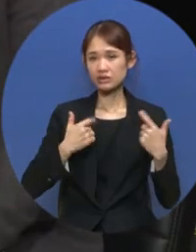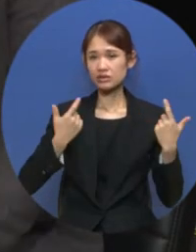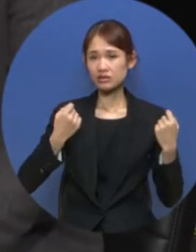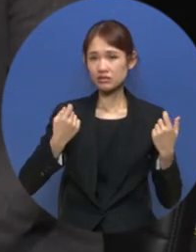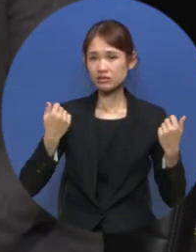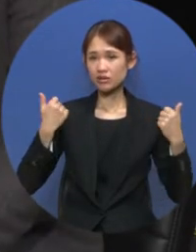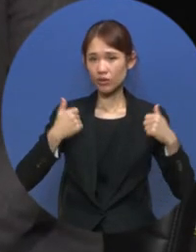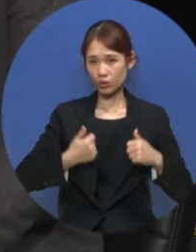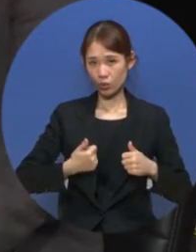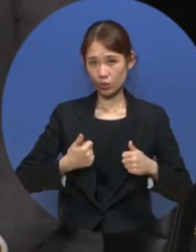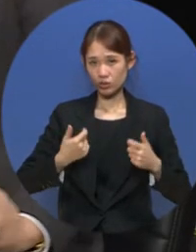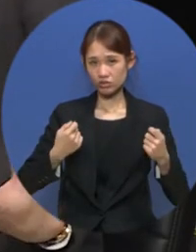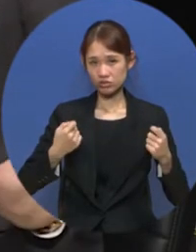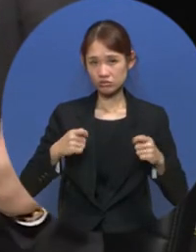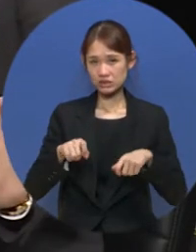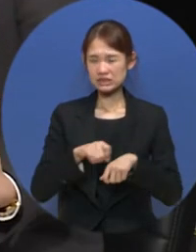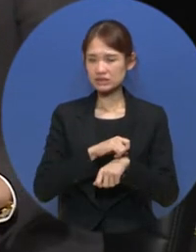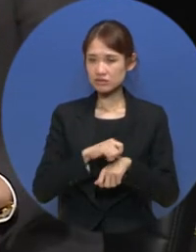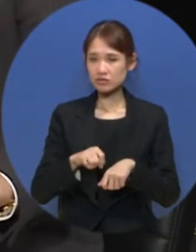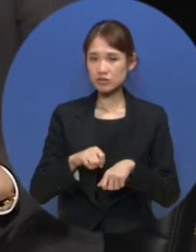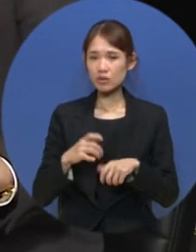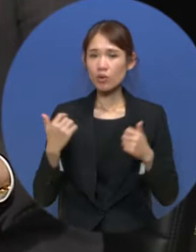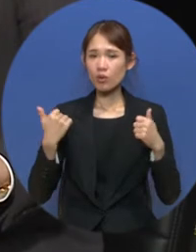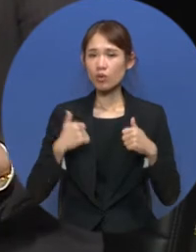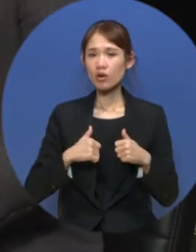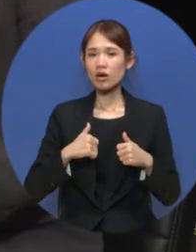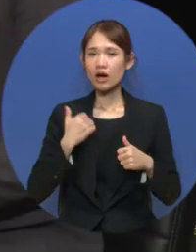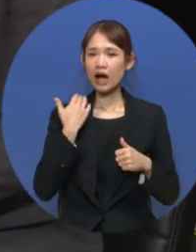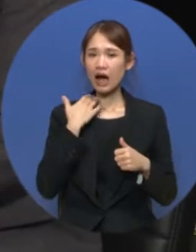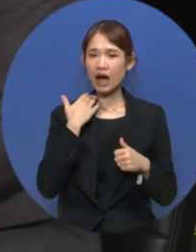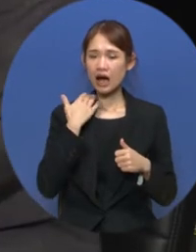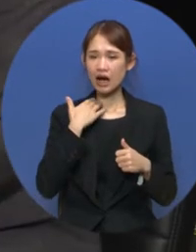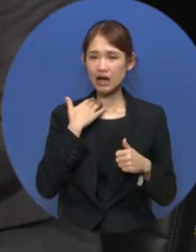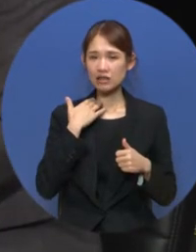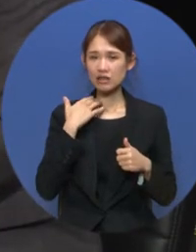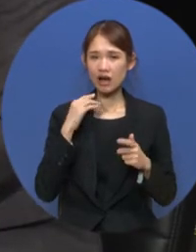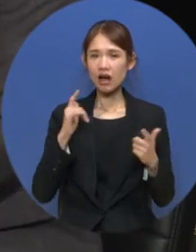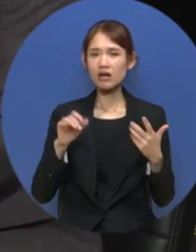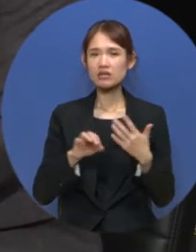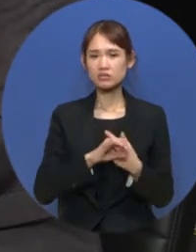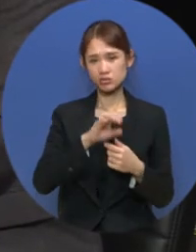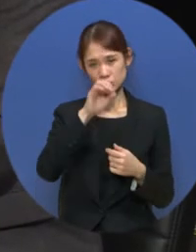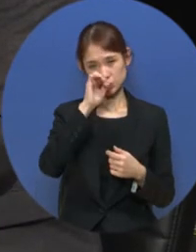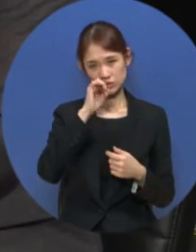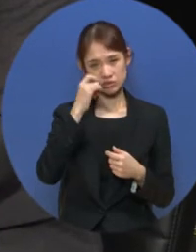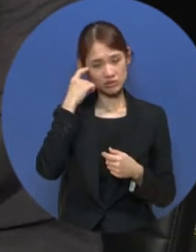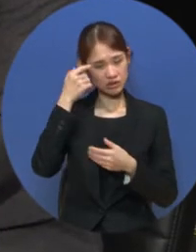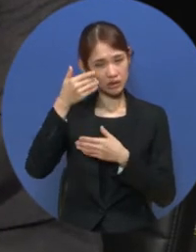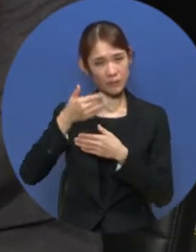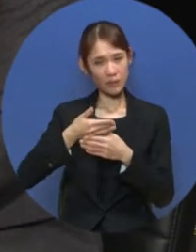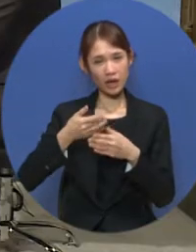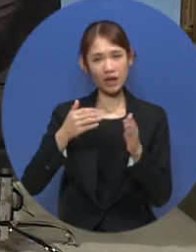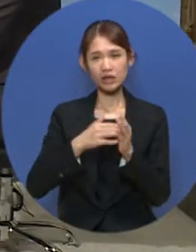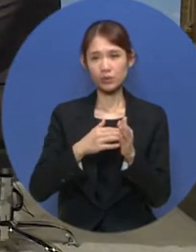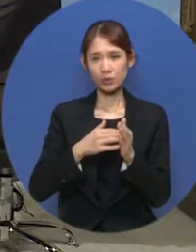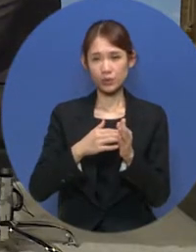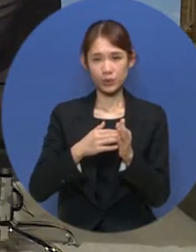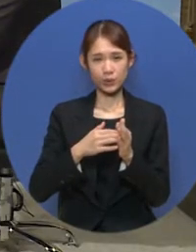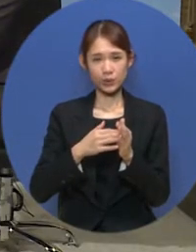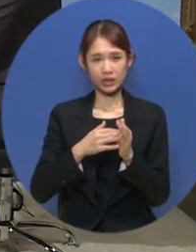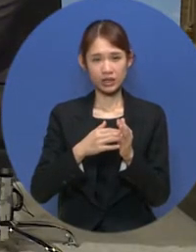옷 같은 그런 뭔가 특수한 옷으로 보여지지 않았으면 좋겠다라는 피드백을 네. 거의 대부분 주셨습니다. 네.